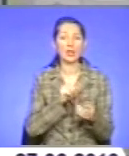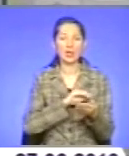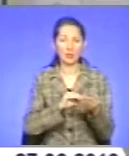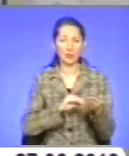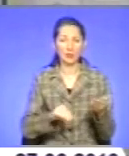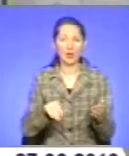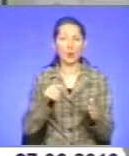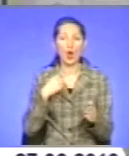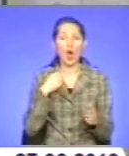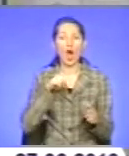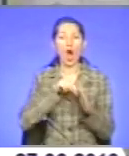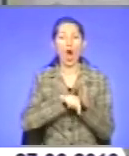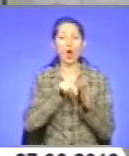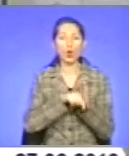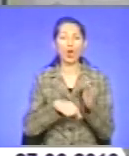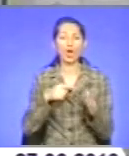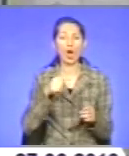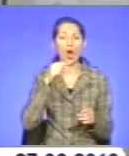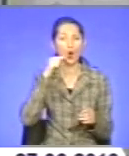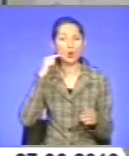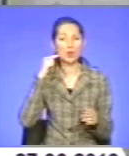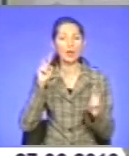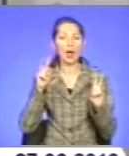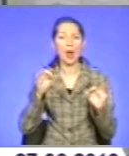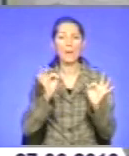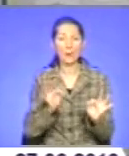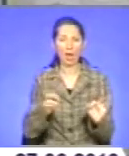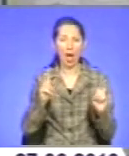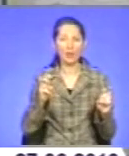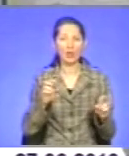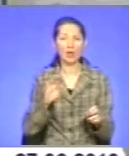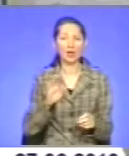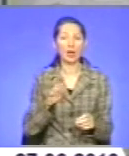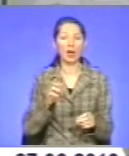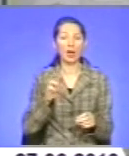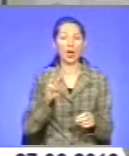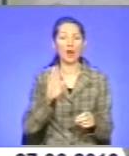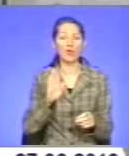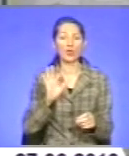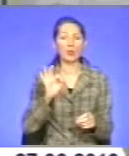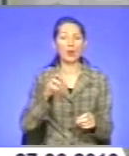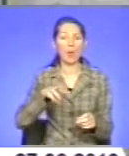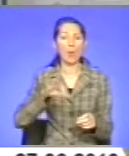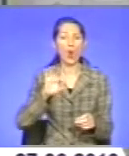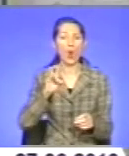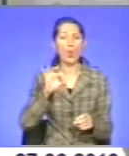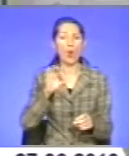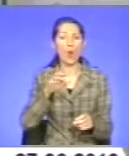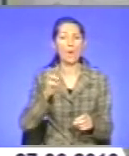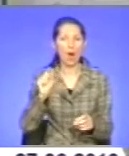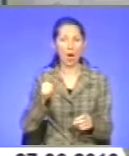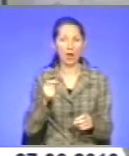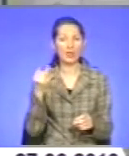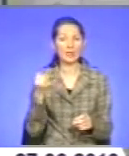роль руської правди Ярослава Мудрого, повчання Володимира Мономаха дітям як першим історичним пам'яткам